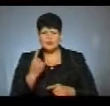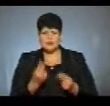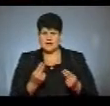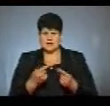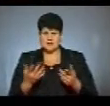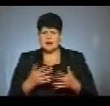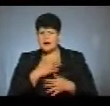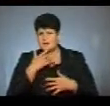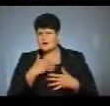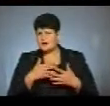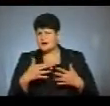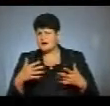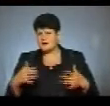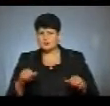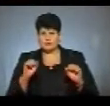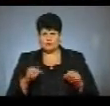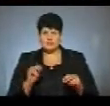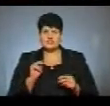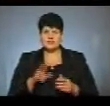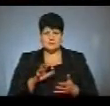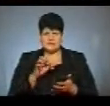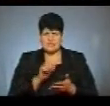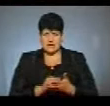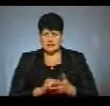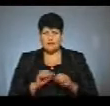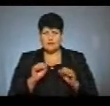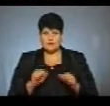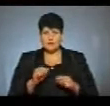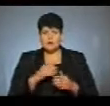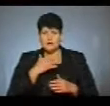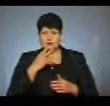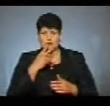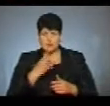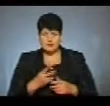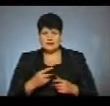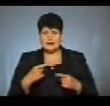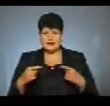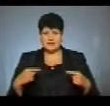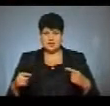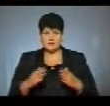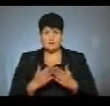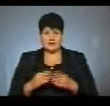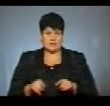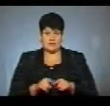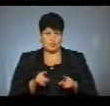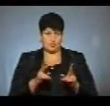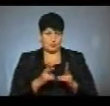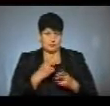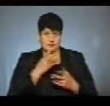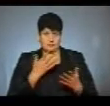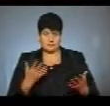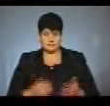а багато чим може зайнятися. Багато чого ми можемо побачити. Наразі в інших бібліотеках такого не